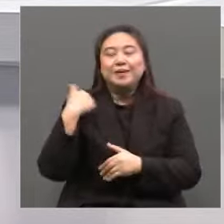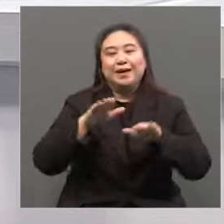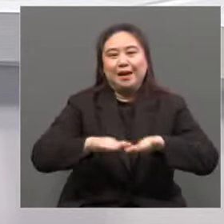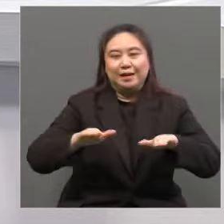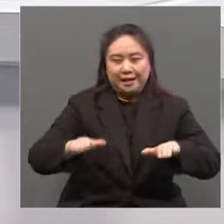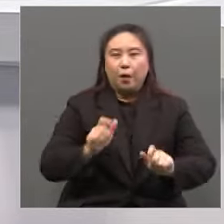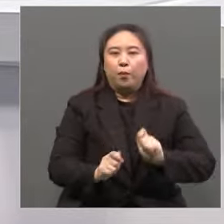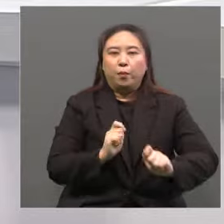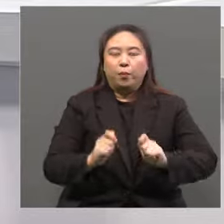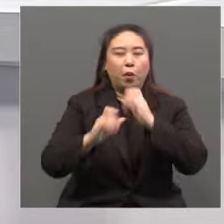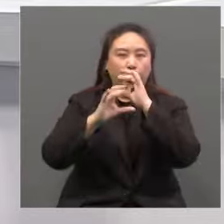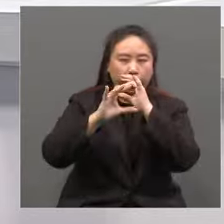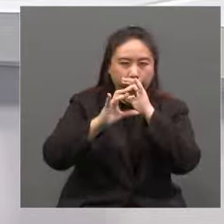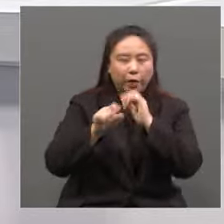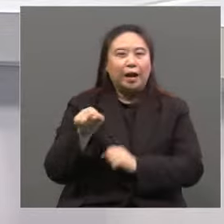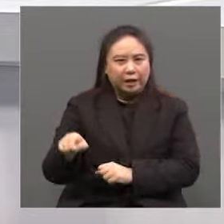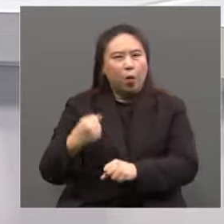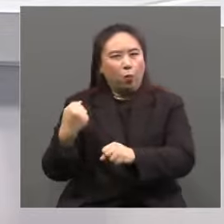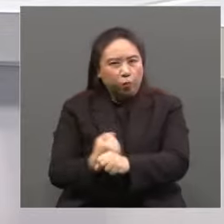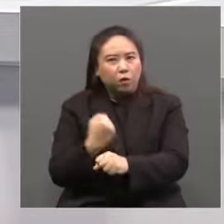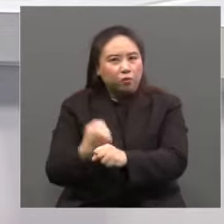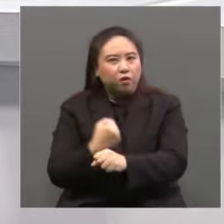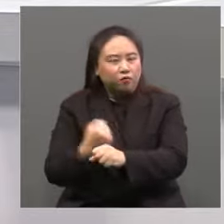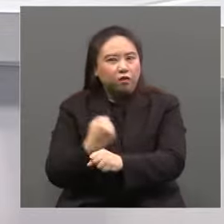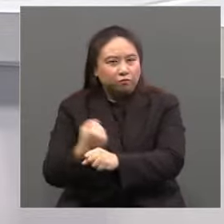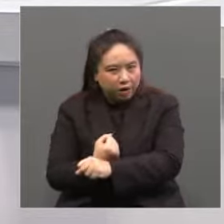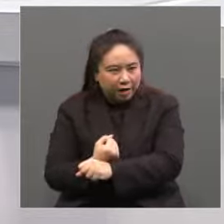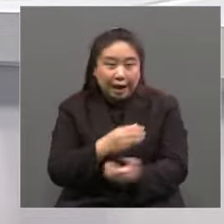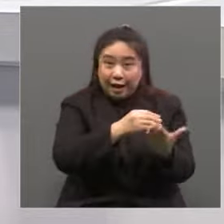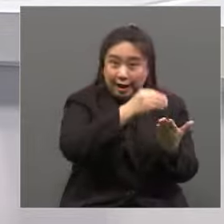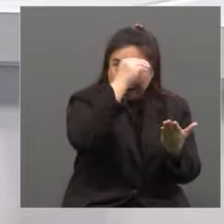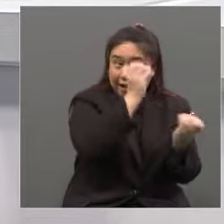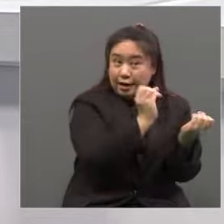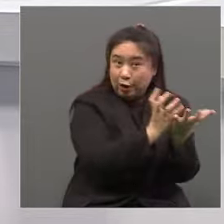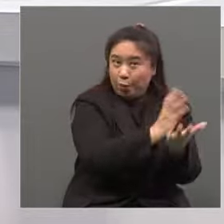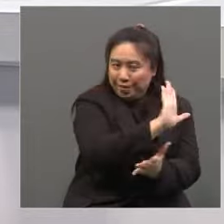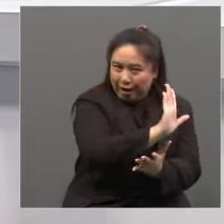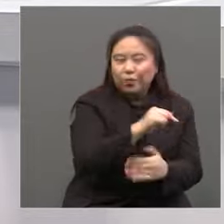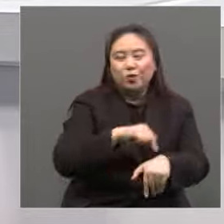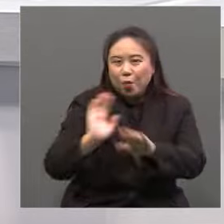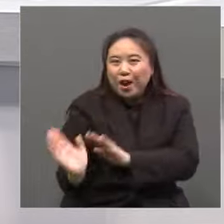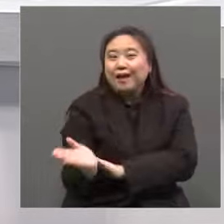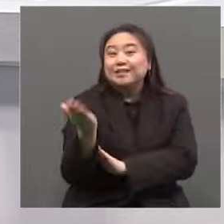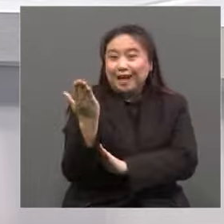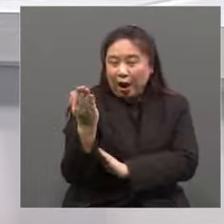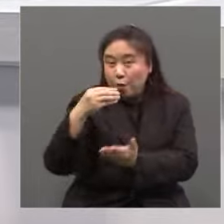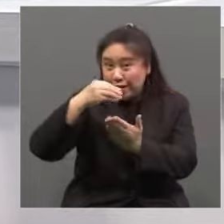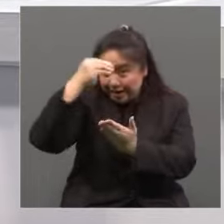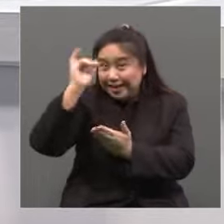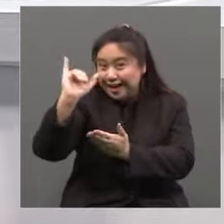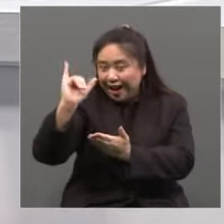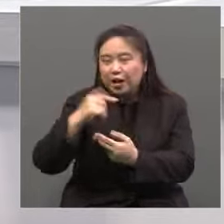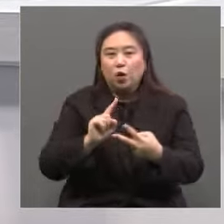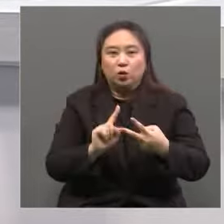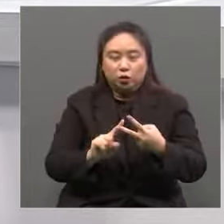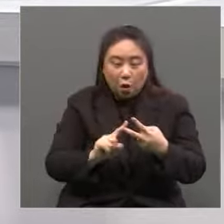วาทิตที่นี่เนี่ยเขาทุ่มเทฝึกซ้อมกันอย่างมากเลยนะครับเพื่อไม่ให้กระทบกับการเรียนเขาก็ต้องใช้ช่วงเวลาเช้าก่อนเข้าเรียนกับเย็นหลังเลิกเรียนที่คนอื่